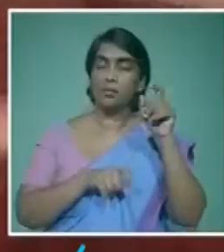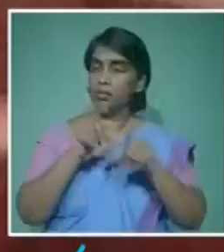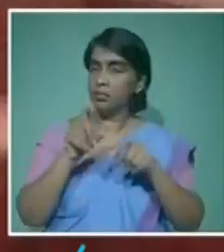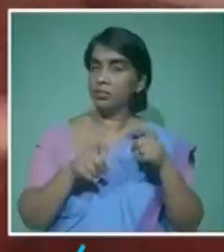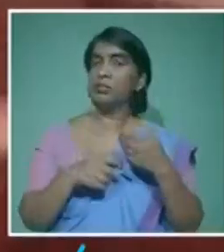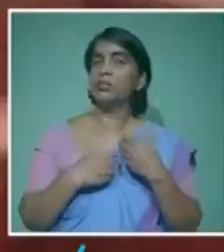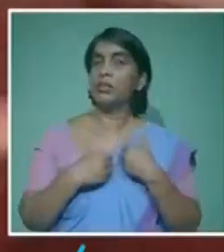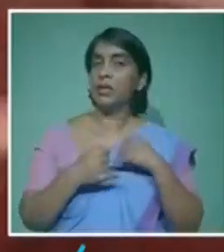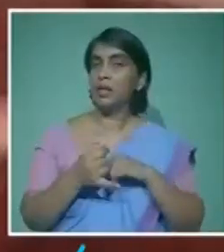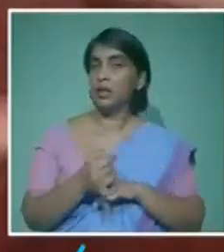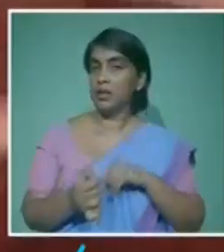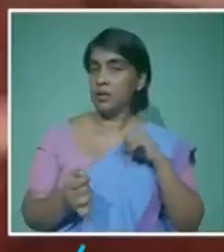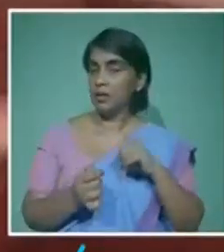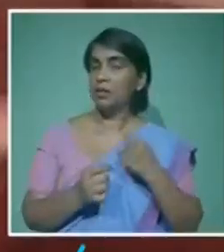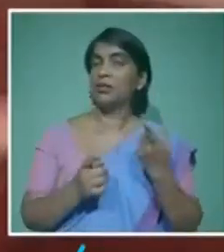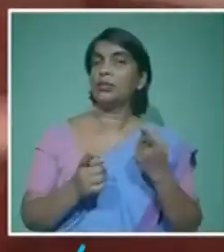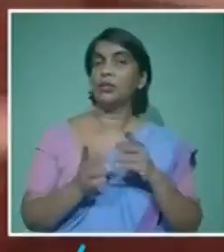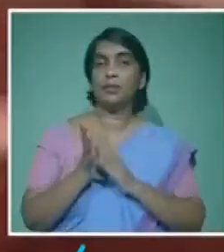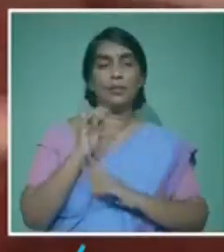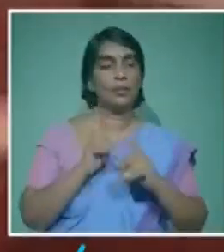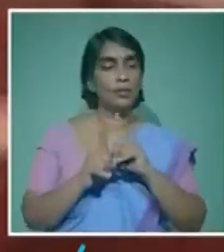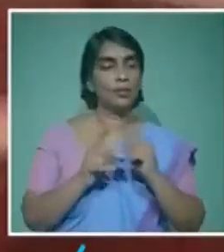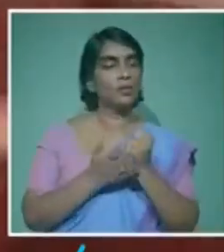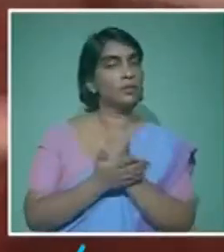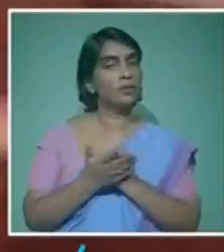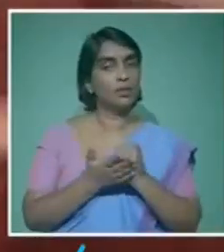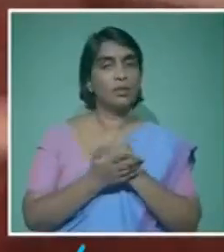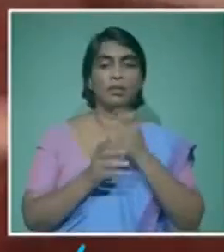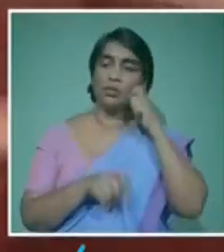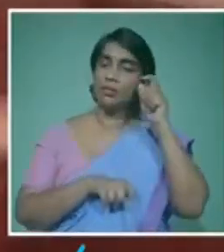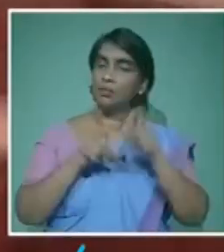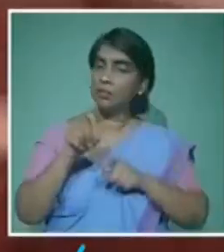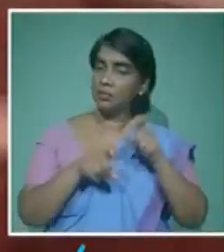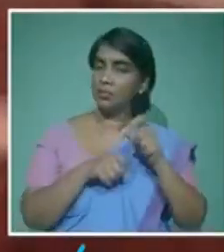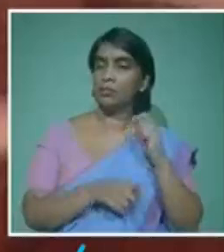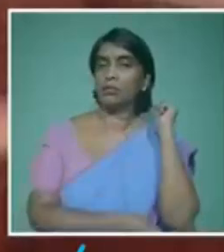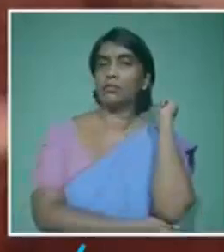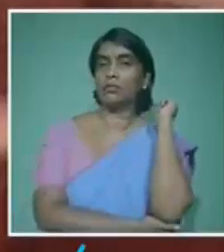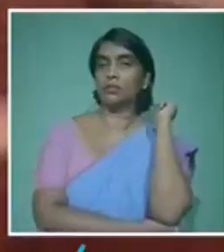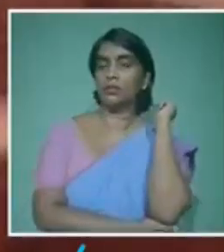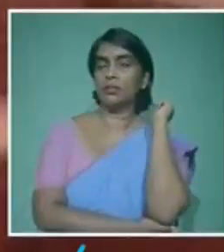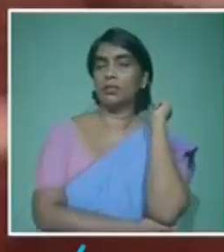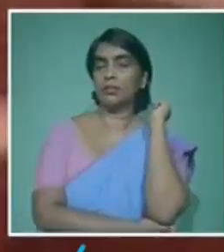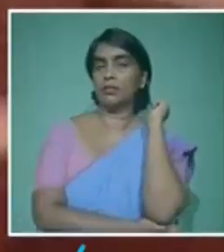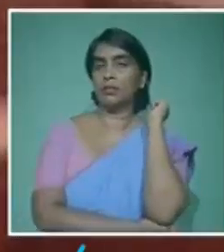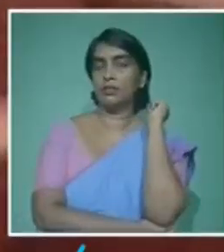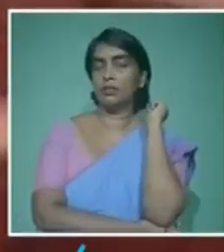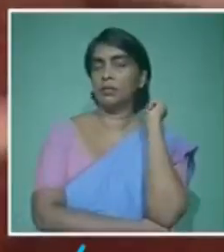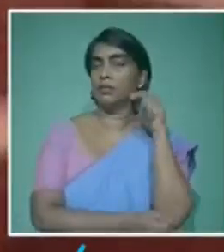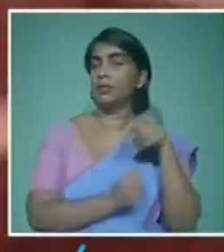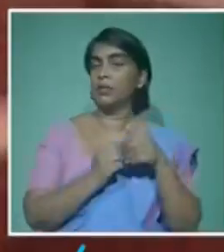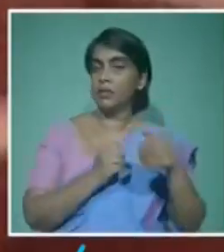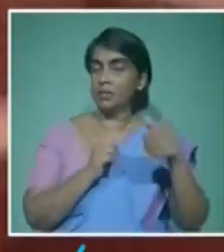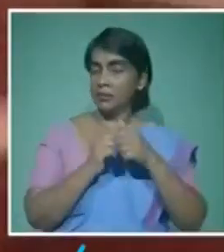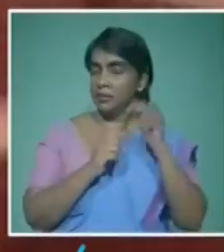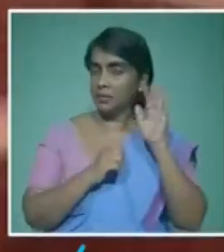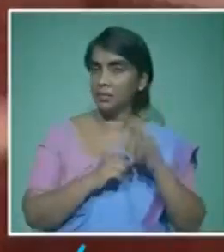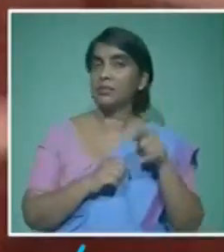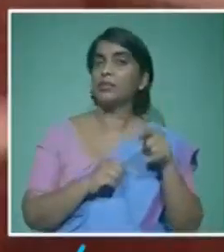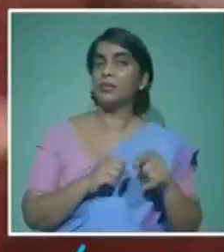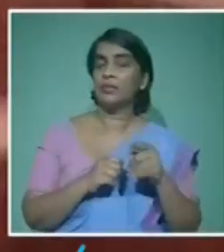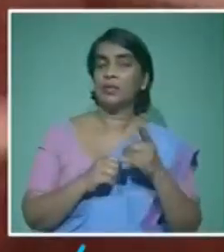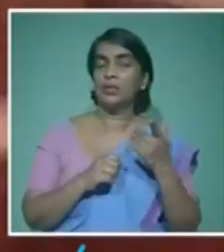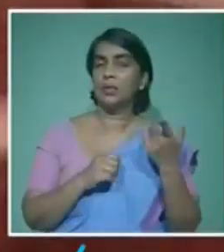உள்ளடங்களாக அமைச்சின் அதிகாரிகளுக்கும் கடல் தொழில் மற்றும் நீரியல் வளங்கள் திணைக்களத்தின் பணிப்பாளர் நாயம் திரு சுசந்த காவத்த